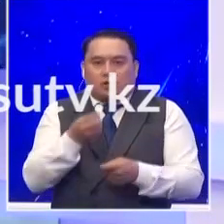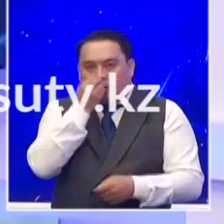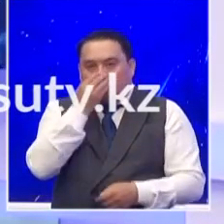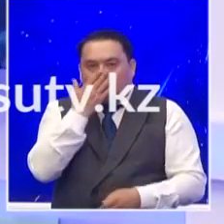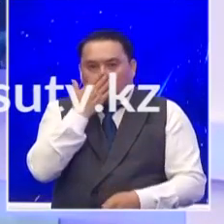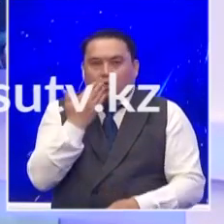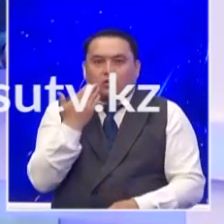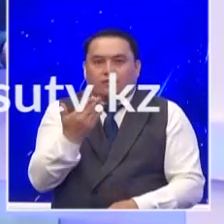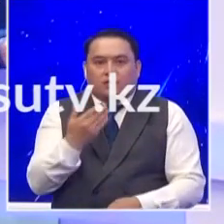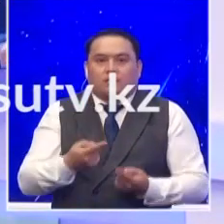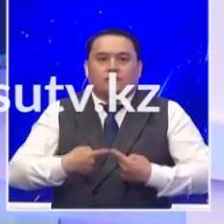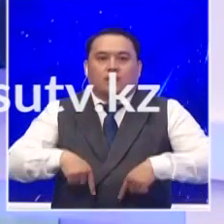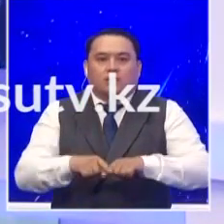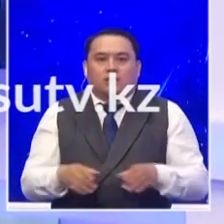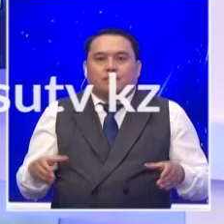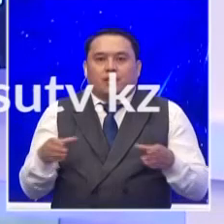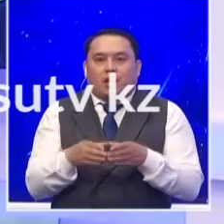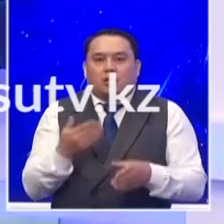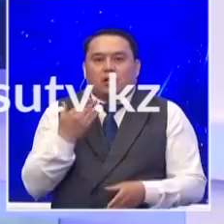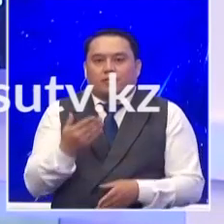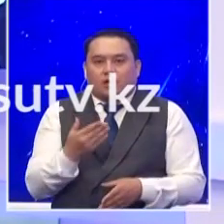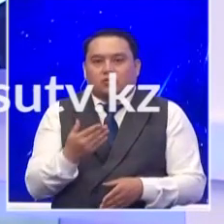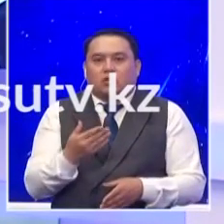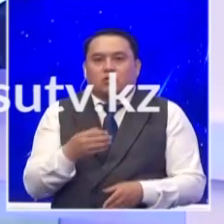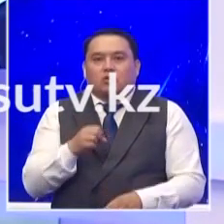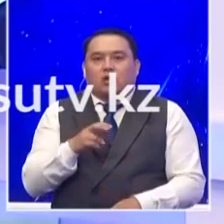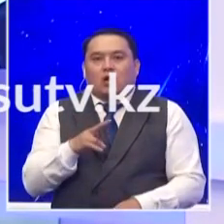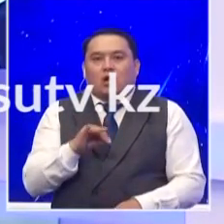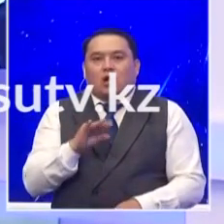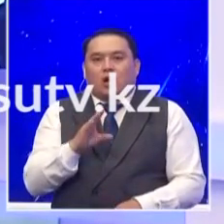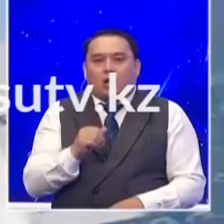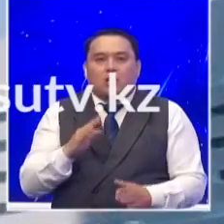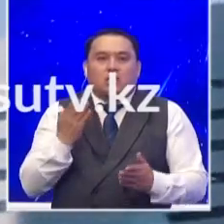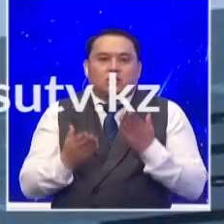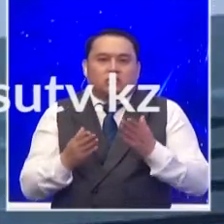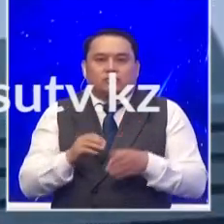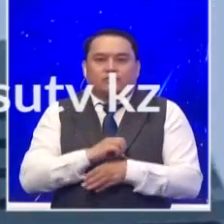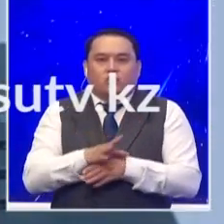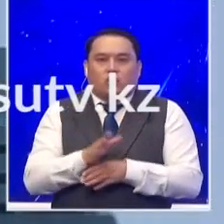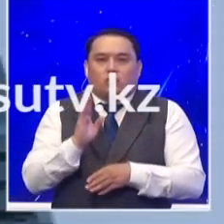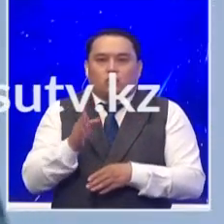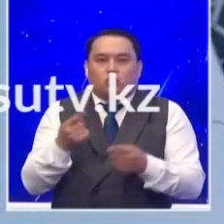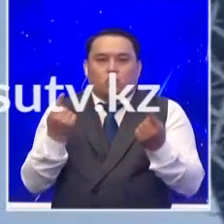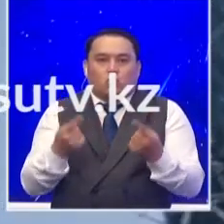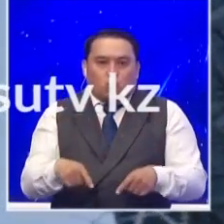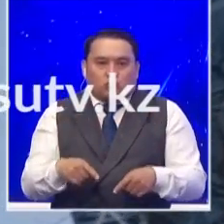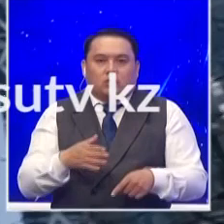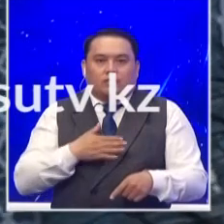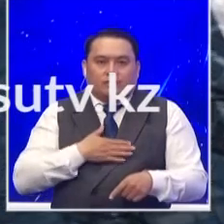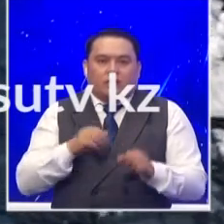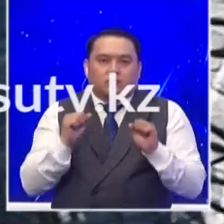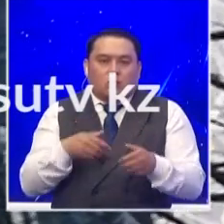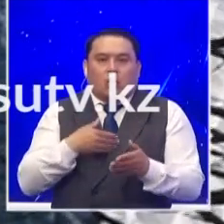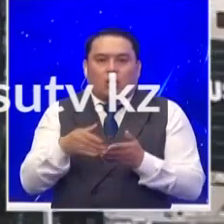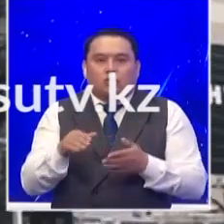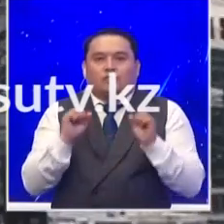Японии Либерально-демократической партии. По словам Тосихиро Никай, если ситуация по коронавирусу будет ухудшаться, то вариант